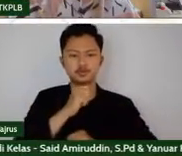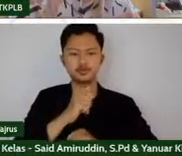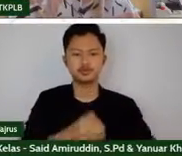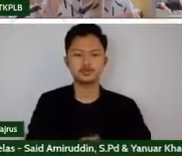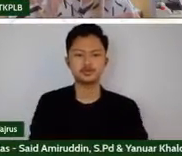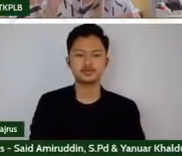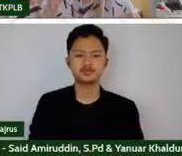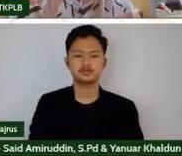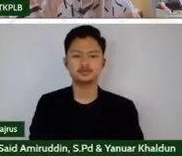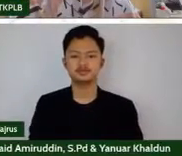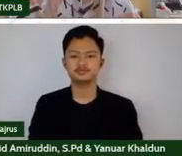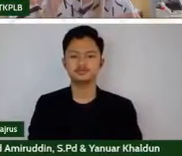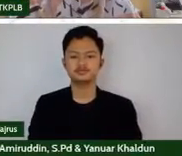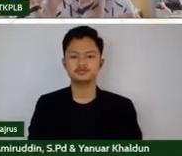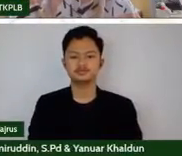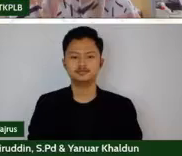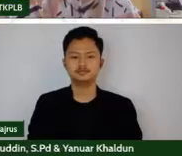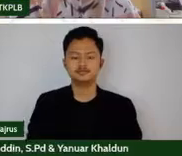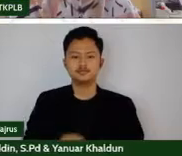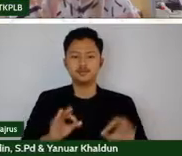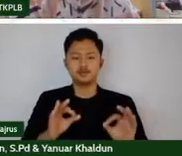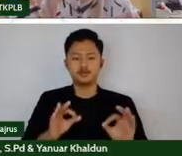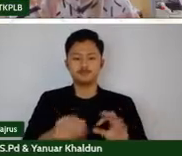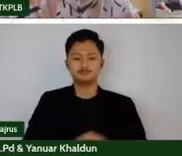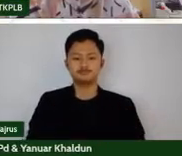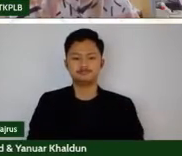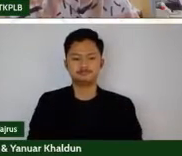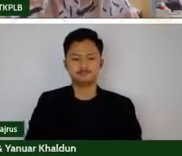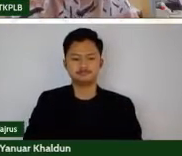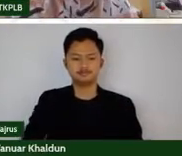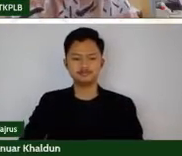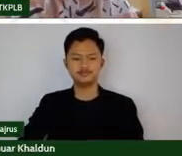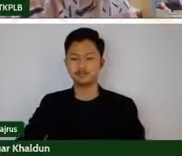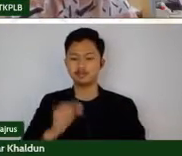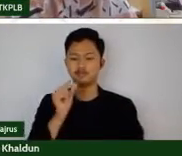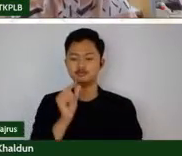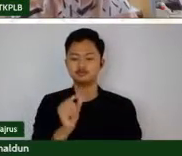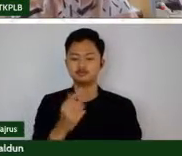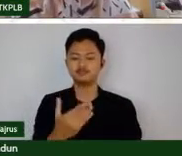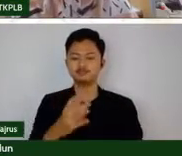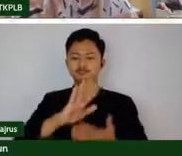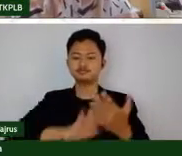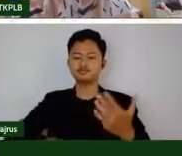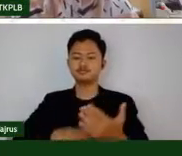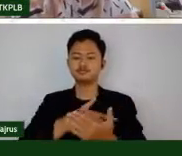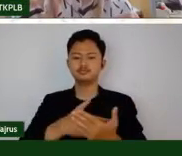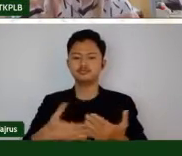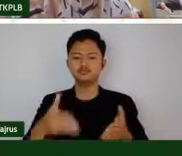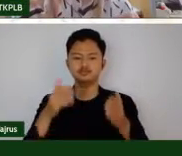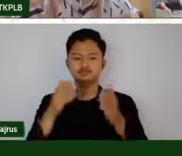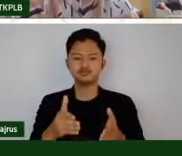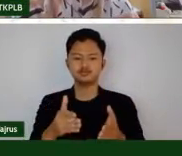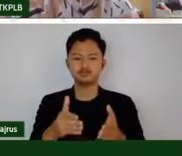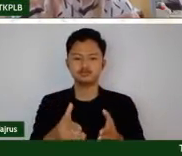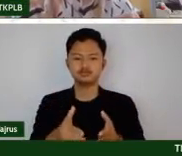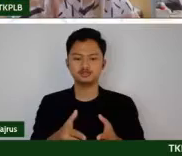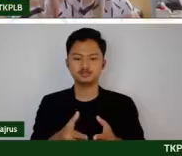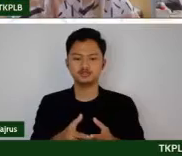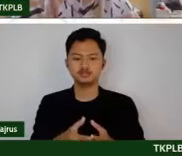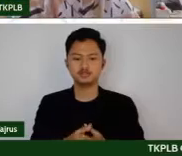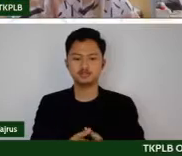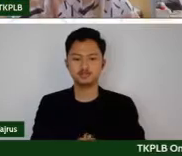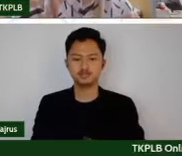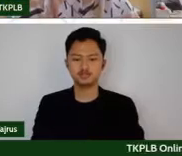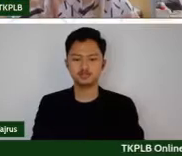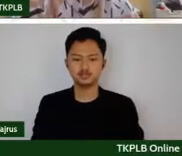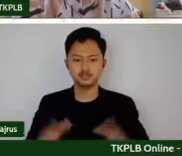Suaranya nggak ada. Iya. Jadi untuk kurikulum khusus. Halo.